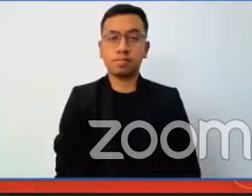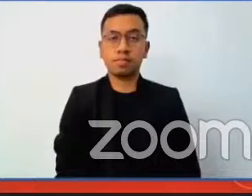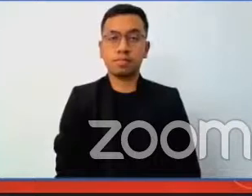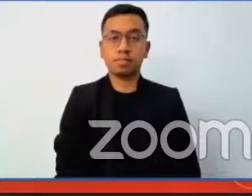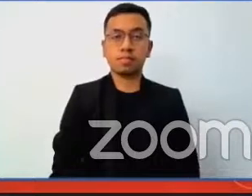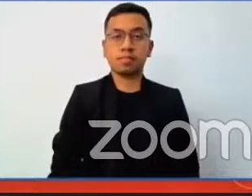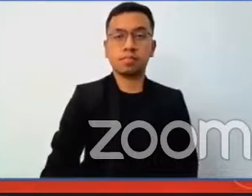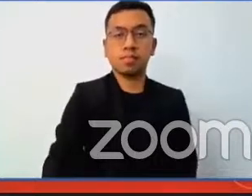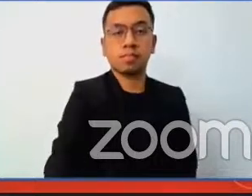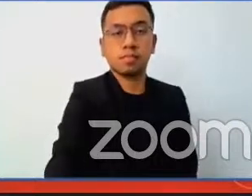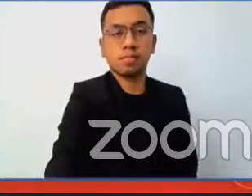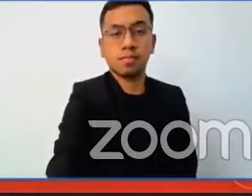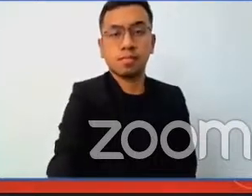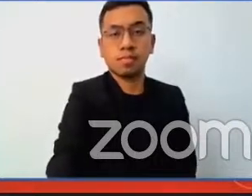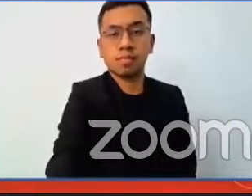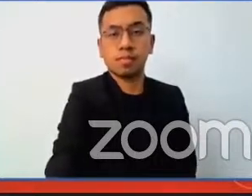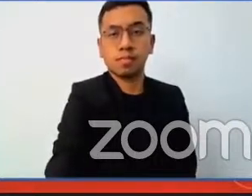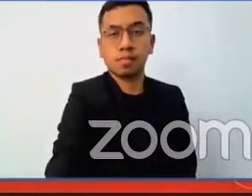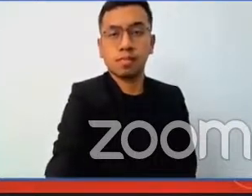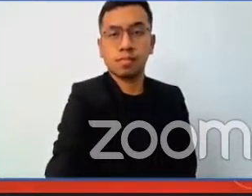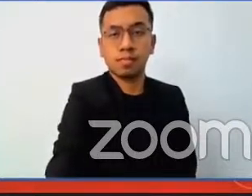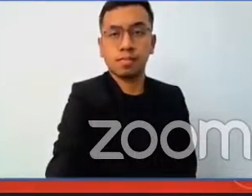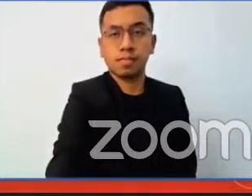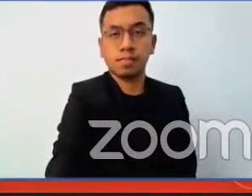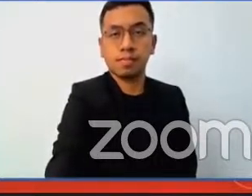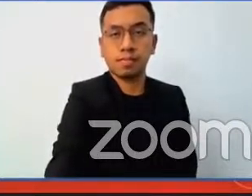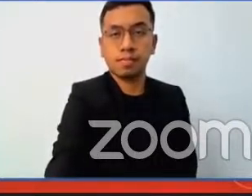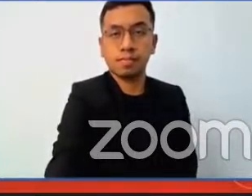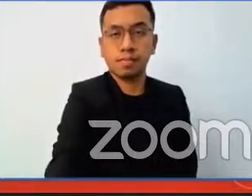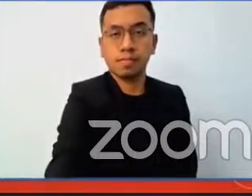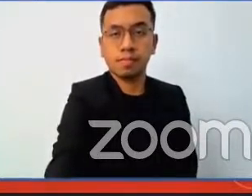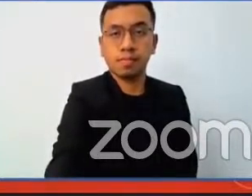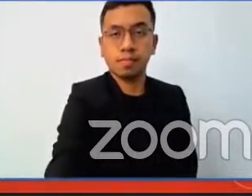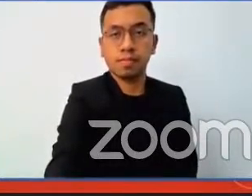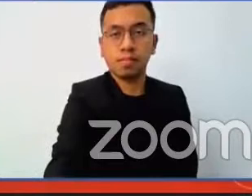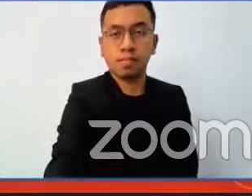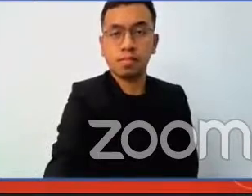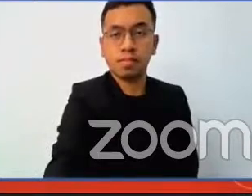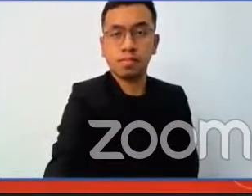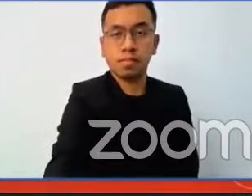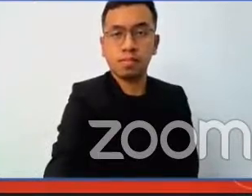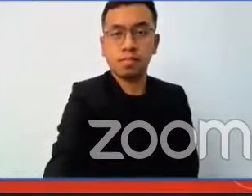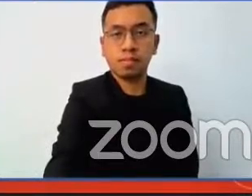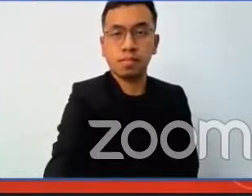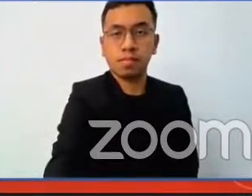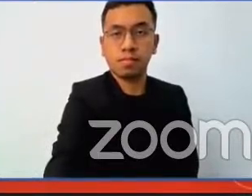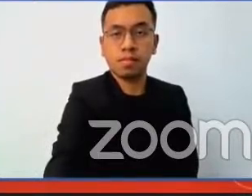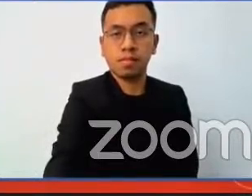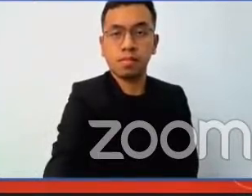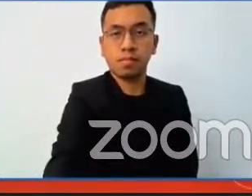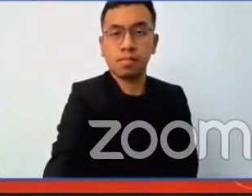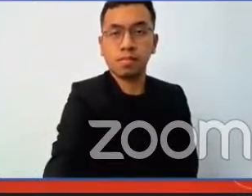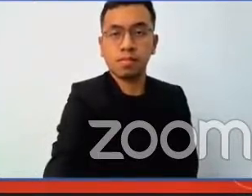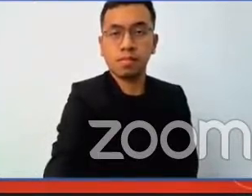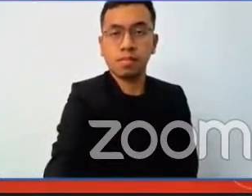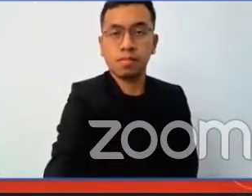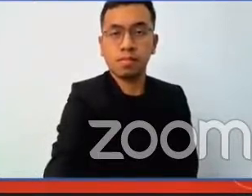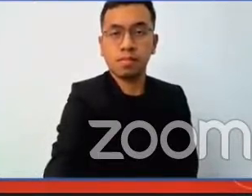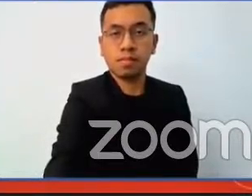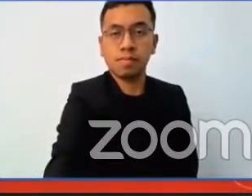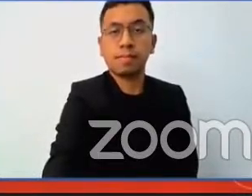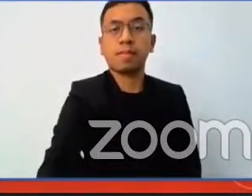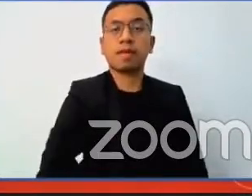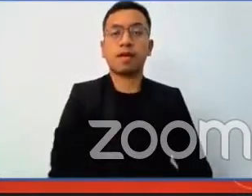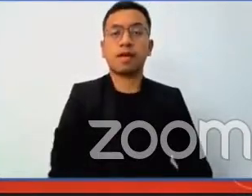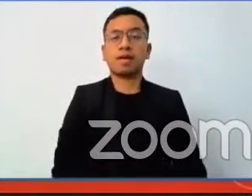yang lebih kompleks. Nah, maka dari itu dengan adanya laboratorium virtual, itu bisa